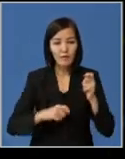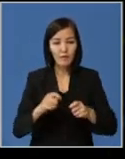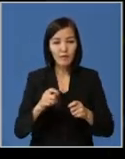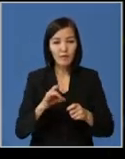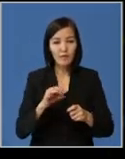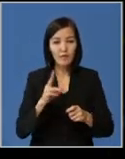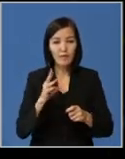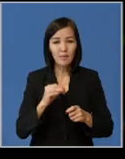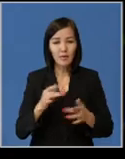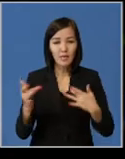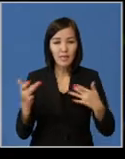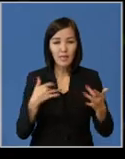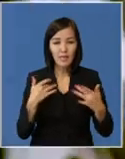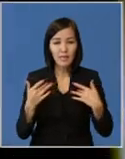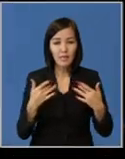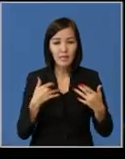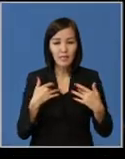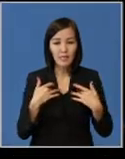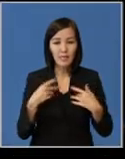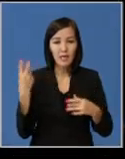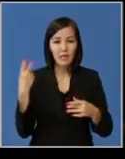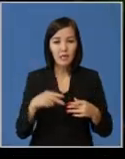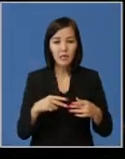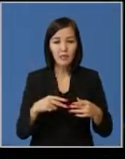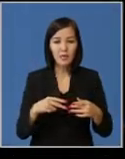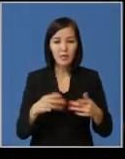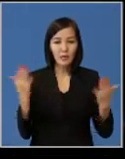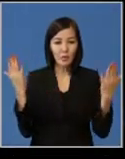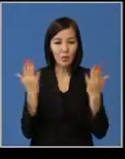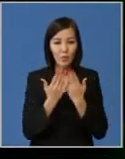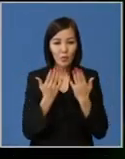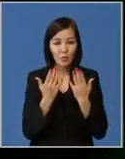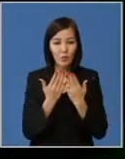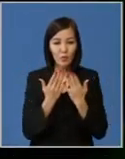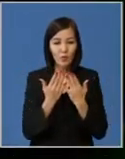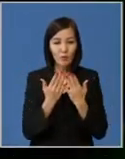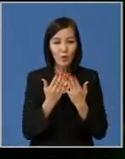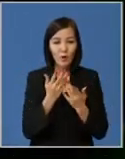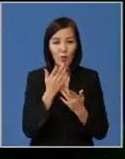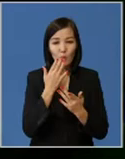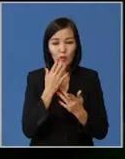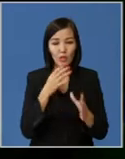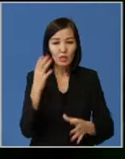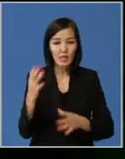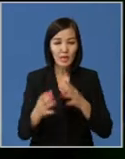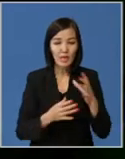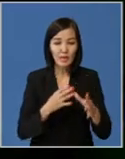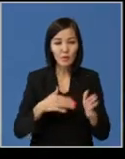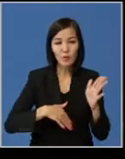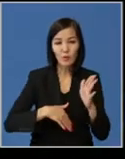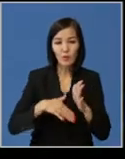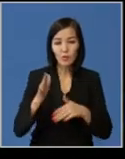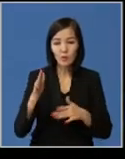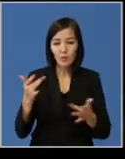атындағы облыстық драма театр сахнасында 20-ға жуық қойылым қойылып, көрермен ұлттық және әлемдік классиканың үздік туындыларын